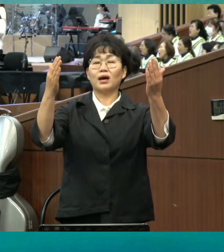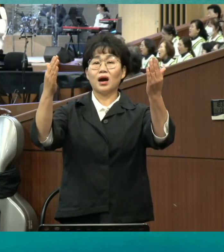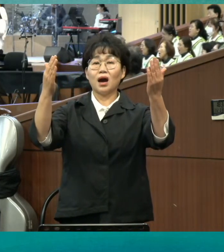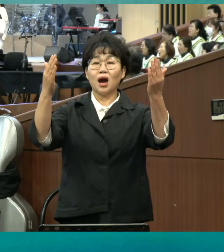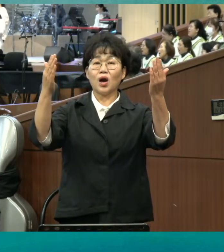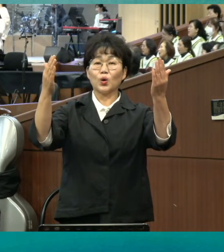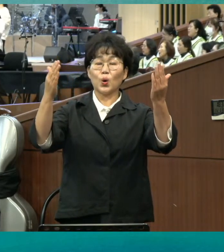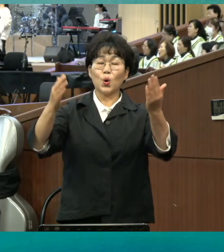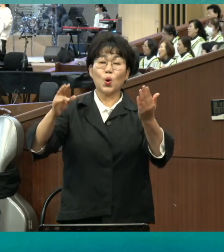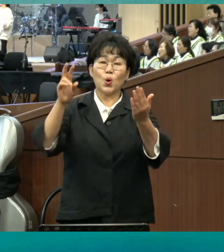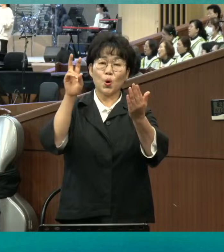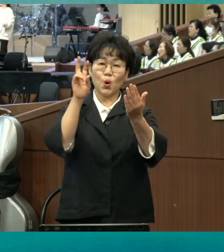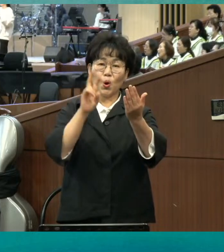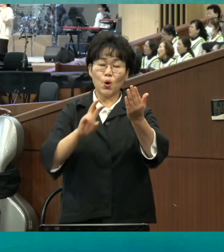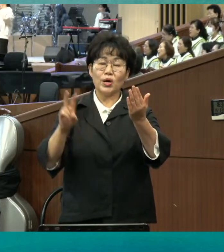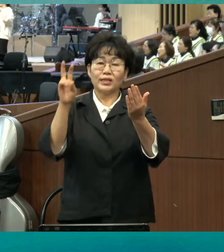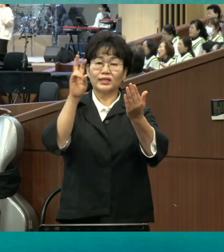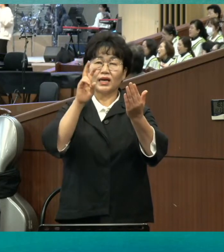예배하고